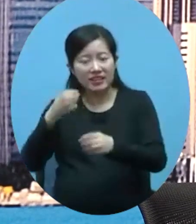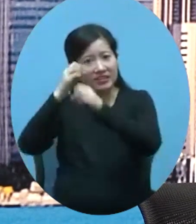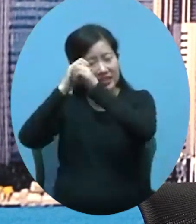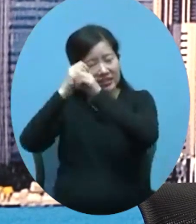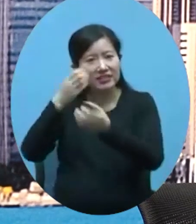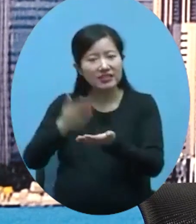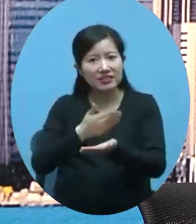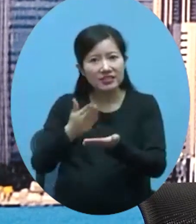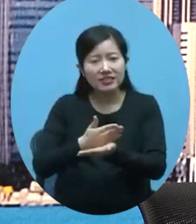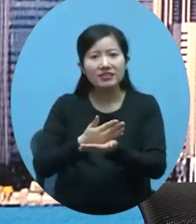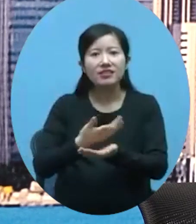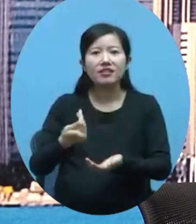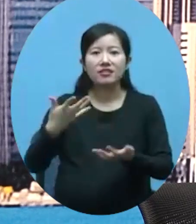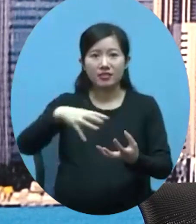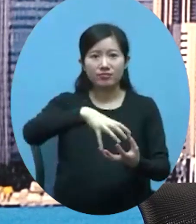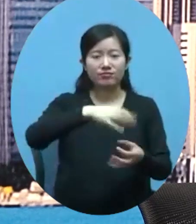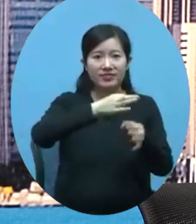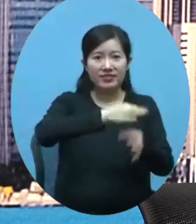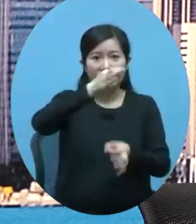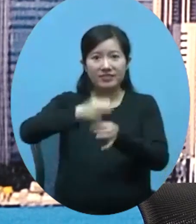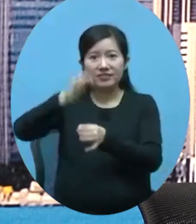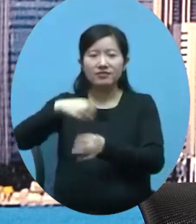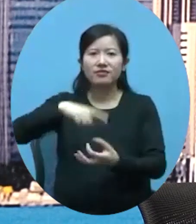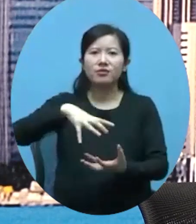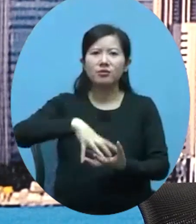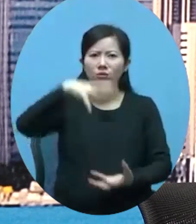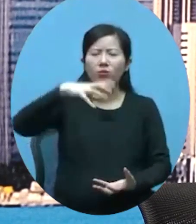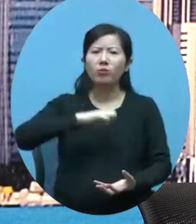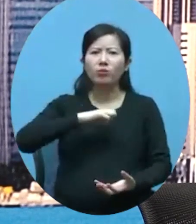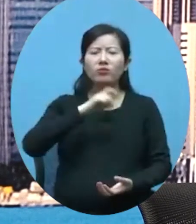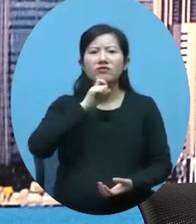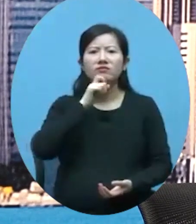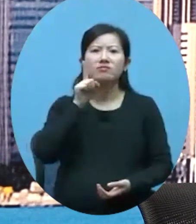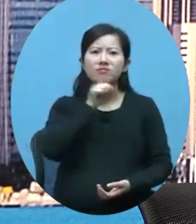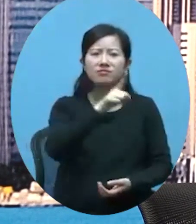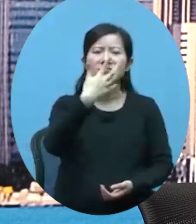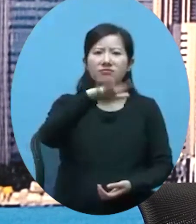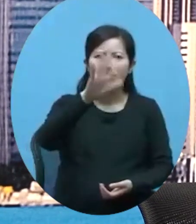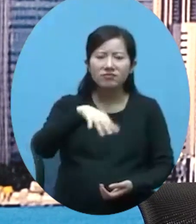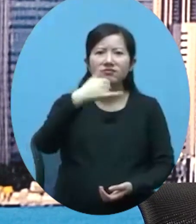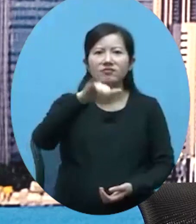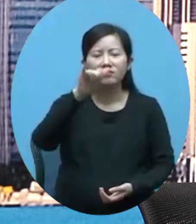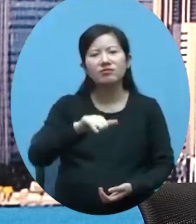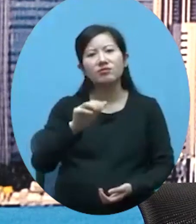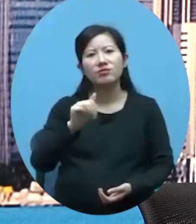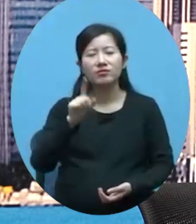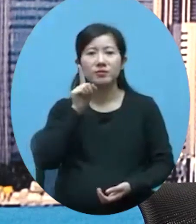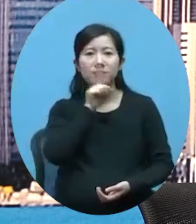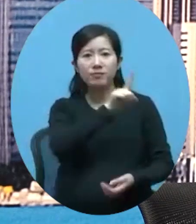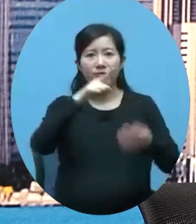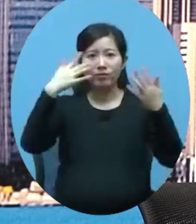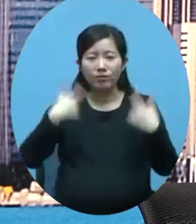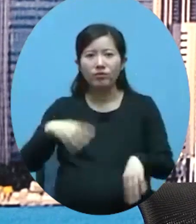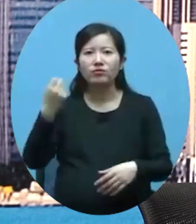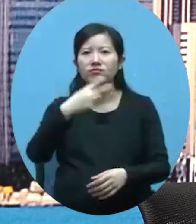那我们的测试数量其实都很多他们送去卫生署都有五六千个一个星期可以做到所以一个星期之后我们会看回整个成效